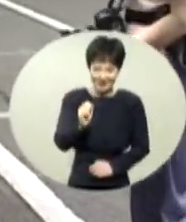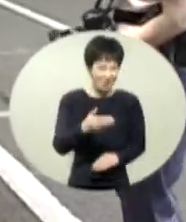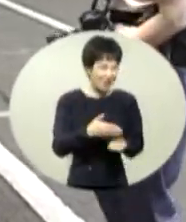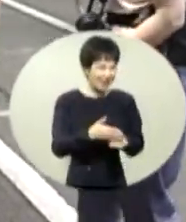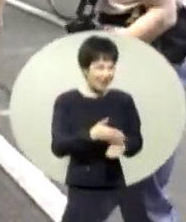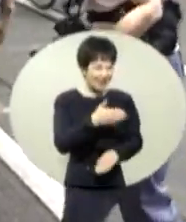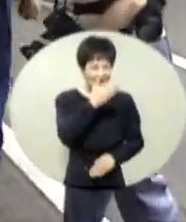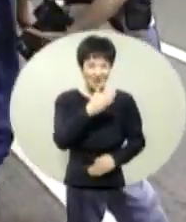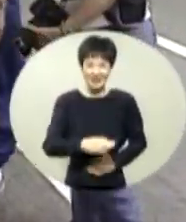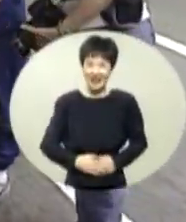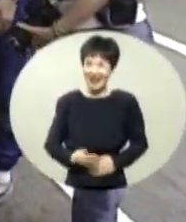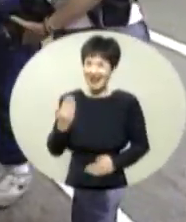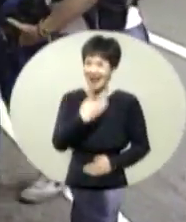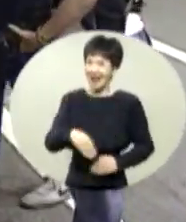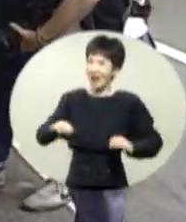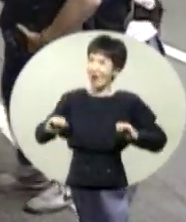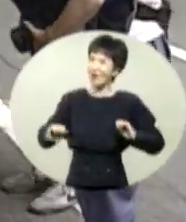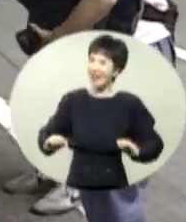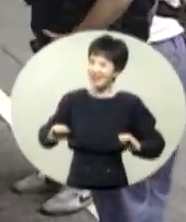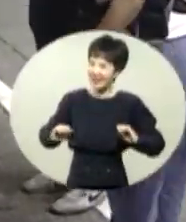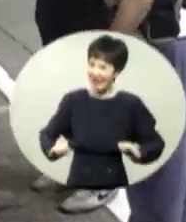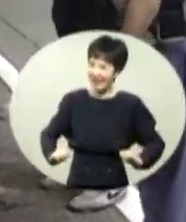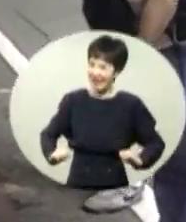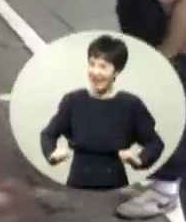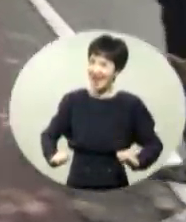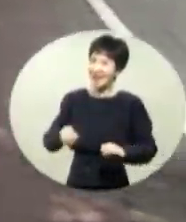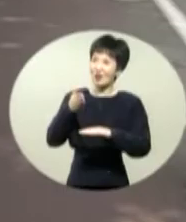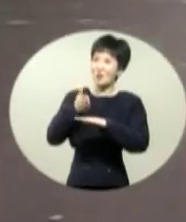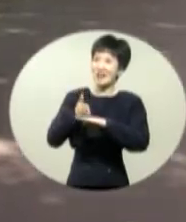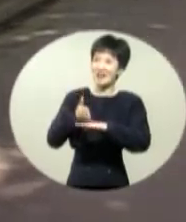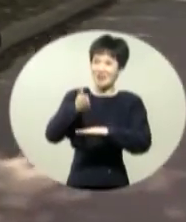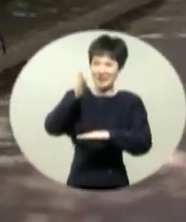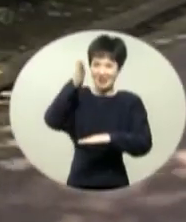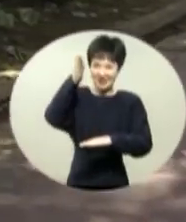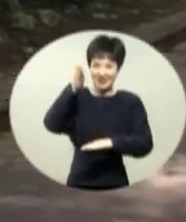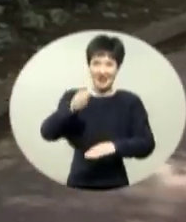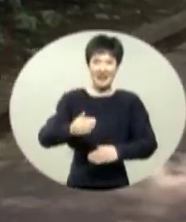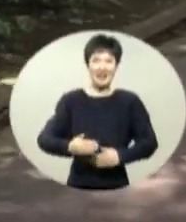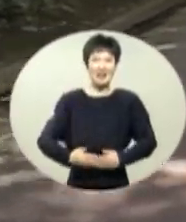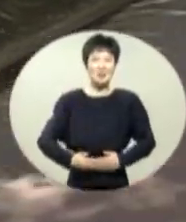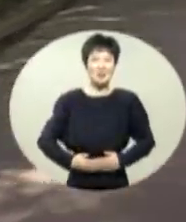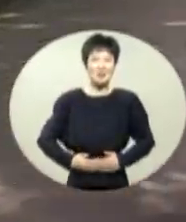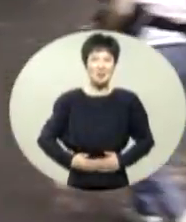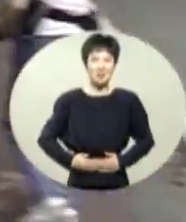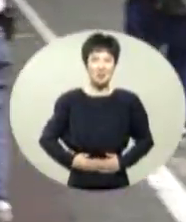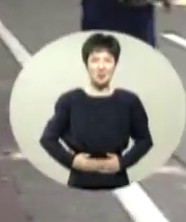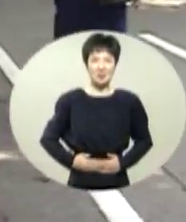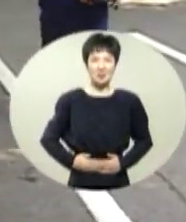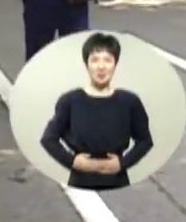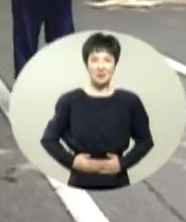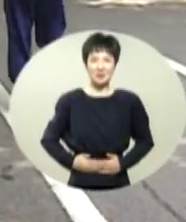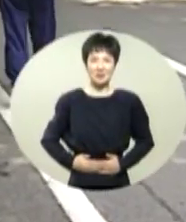とうございました。 どうぞ、車で。 じゃあ、まあ、ゆっくり。 ありがとうございました。